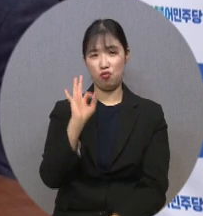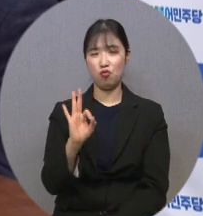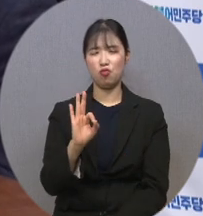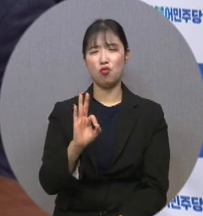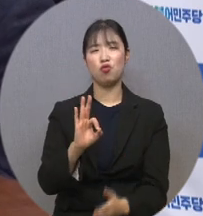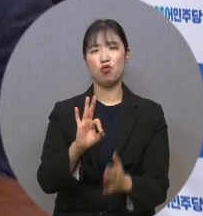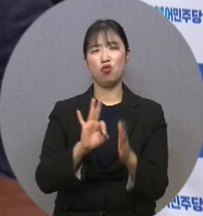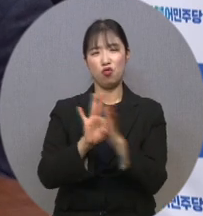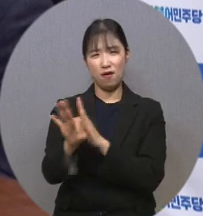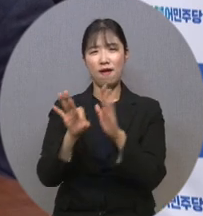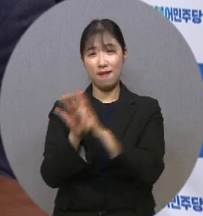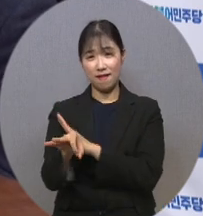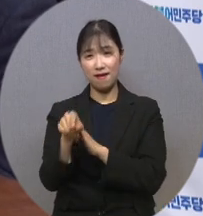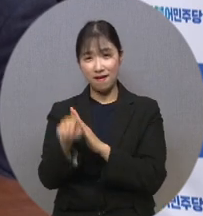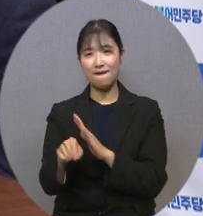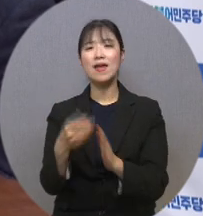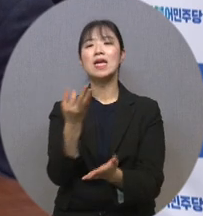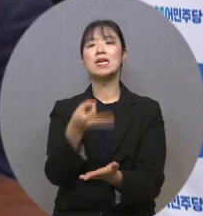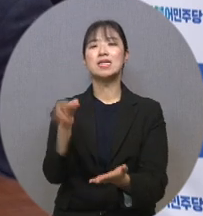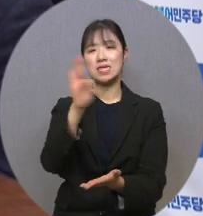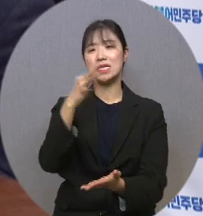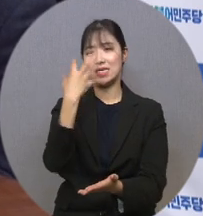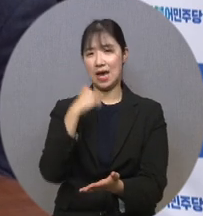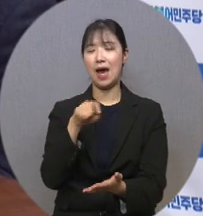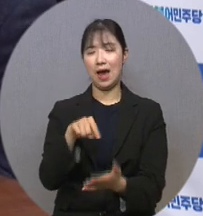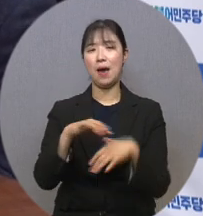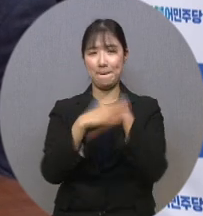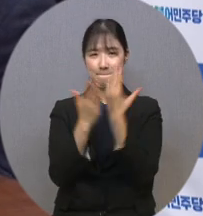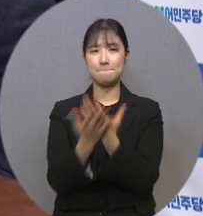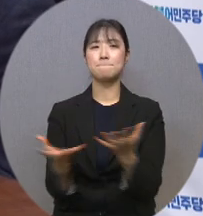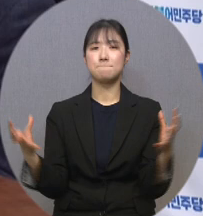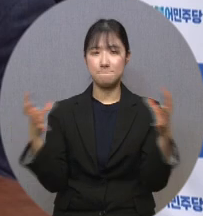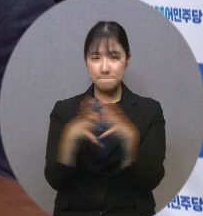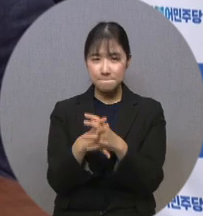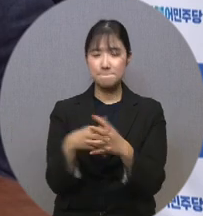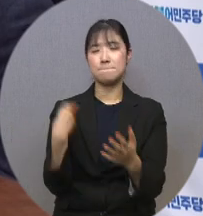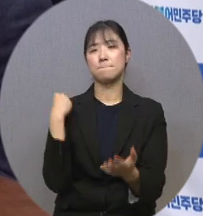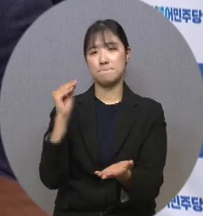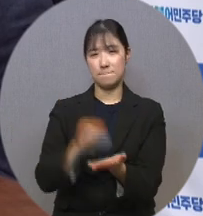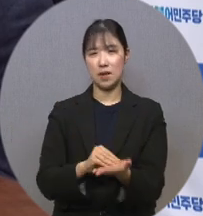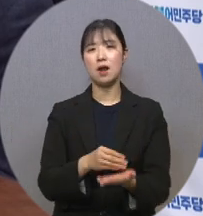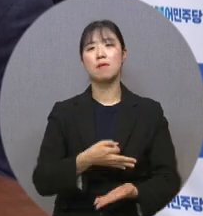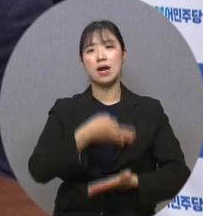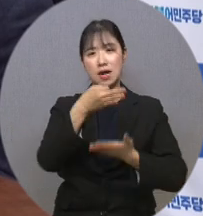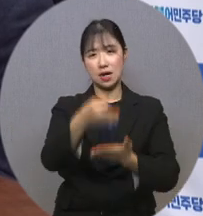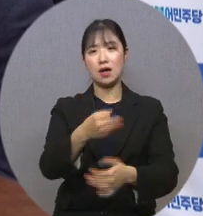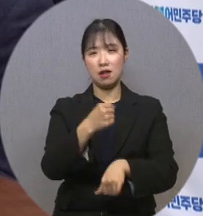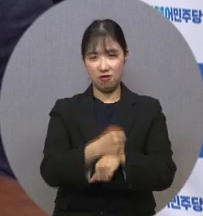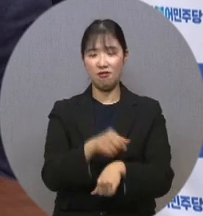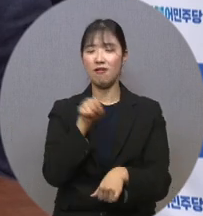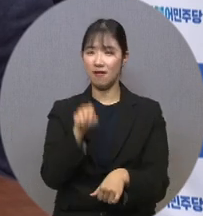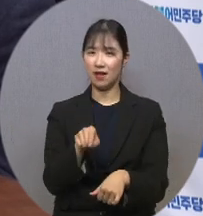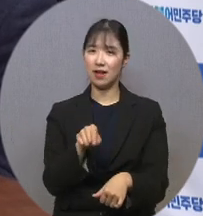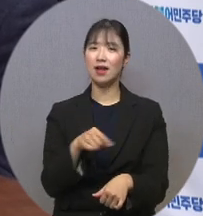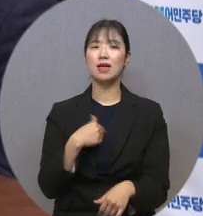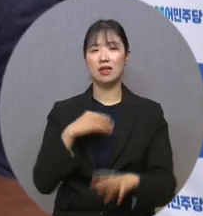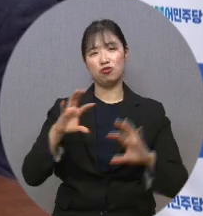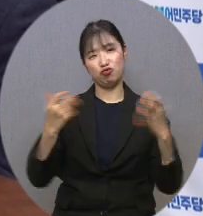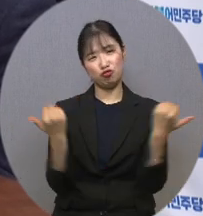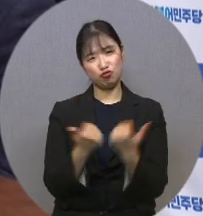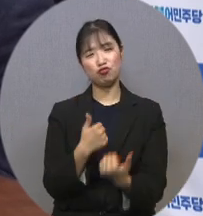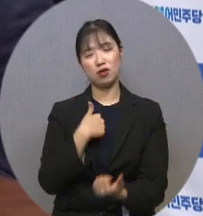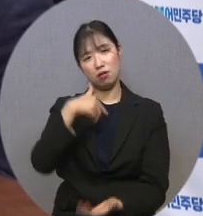낸 원금에다가 이자까지 포함해서 돌려받게 된 점에 대해서는 국회의원으로서 말이